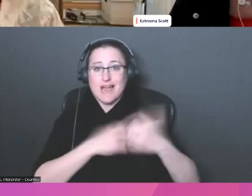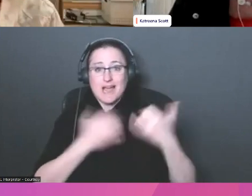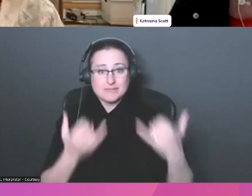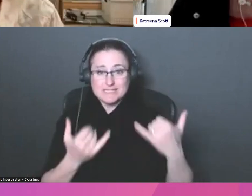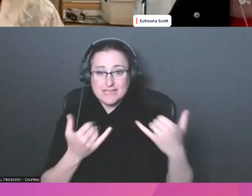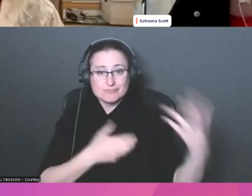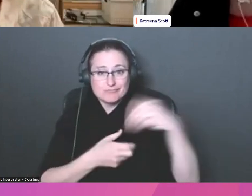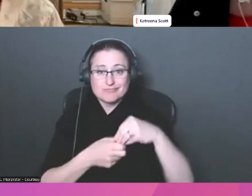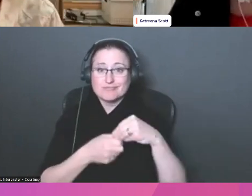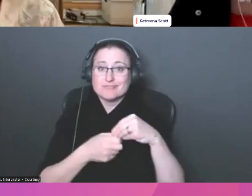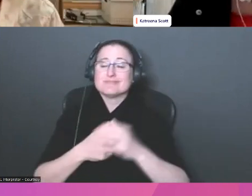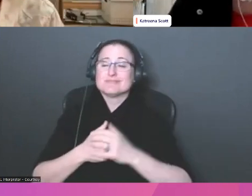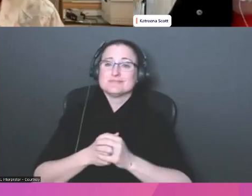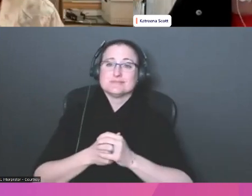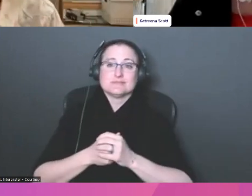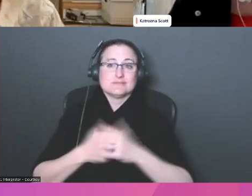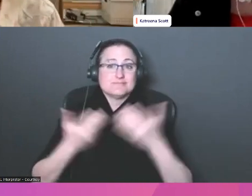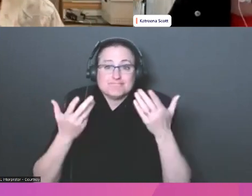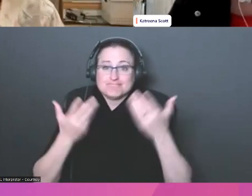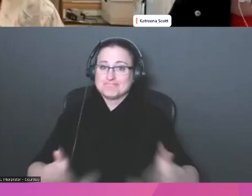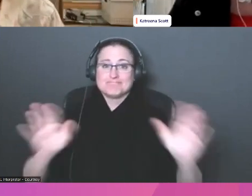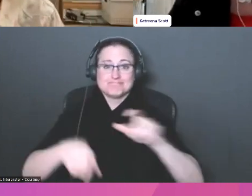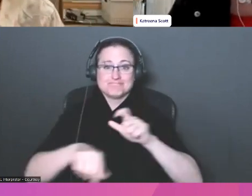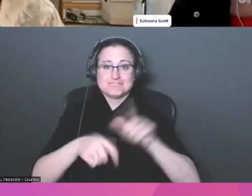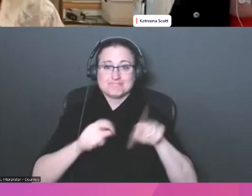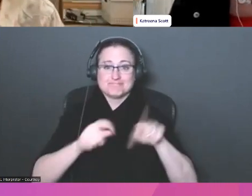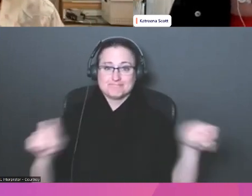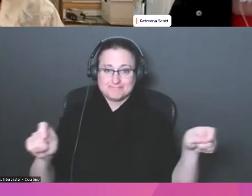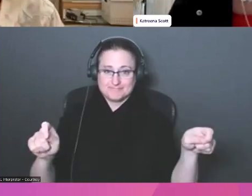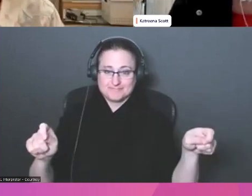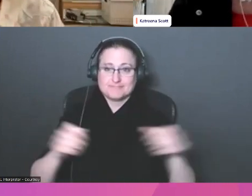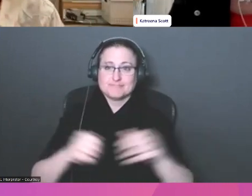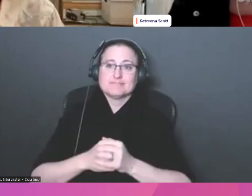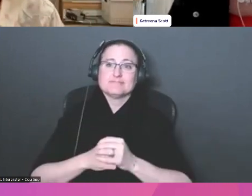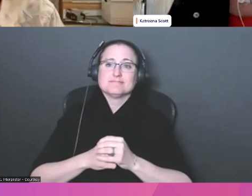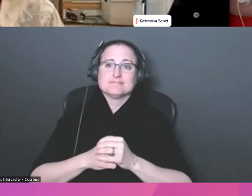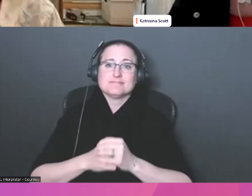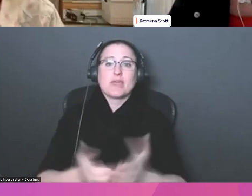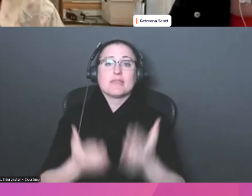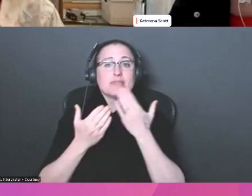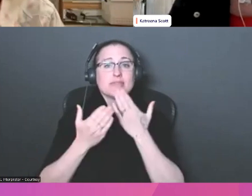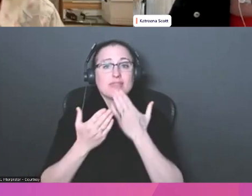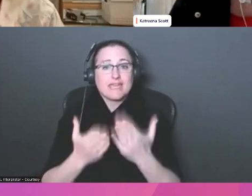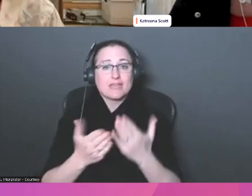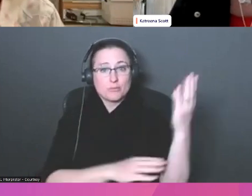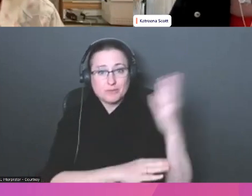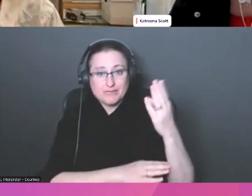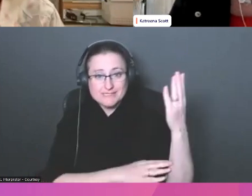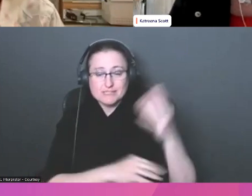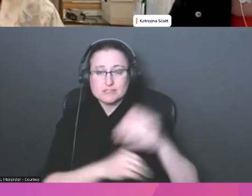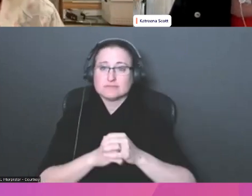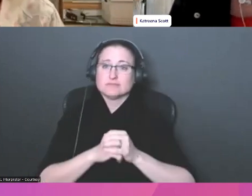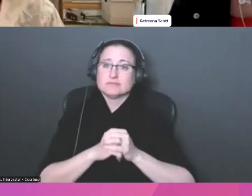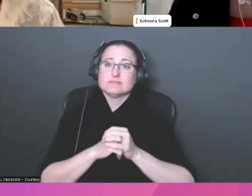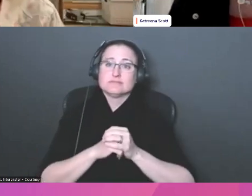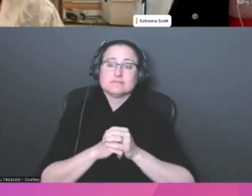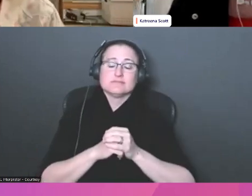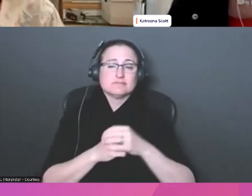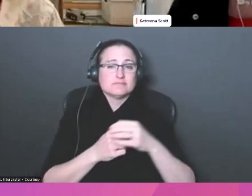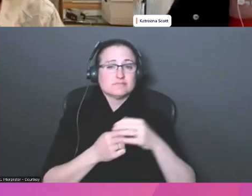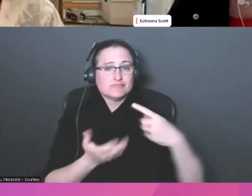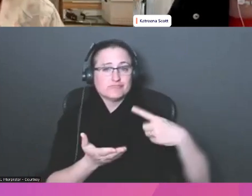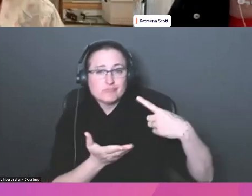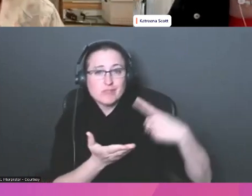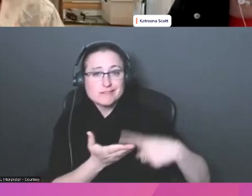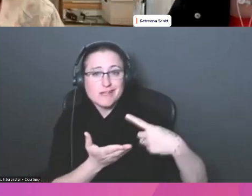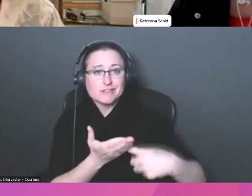pour le temps passé avec nous aujourd'hui. Le temps nous manque malheureusement aujourd'hui. Merci beaucoup de votre exposé.